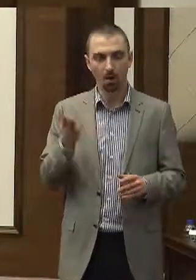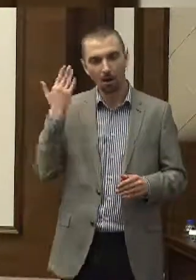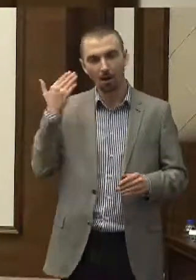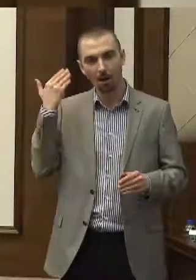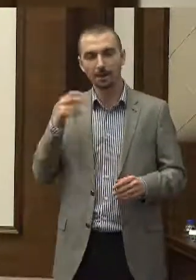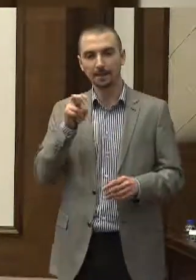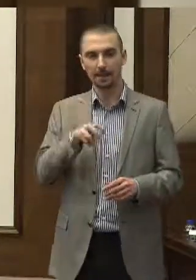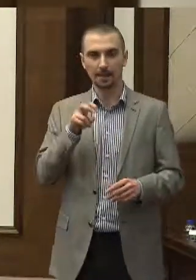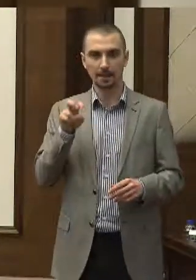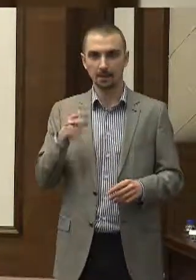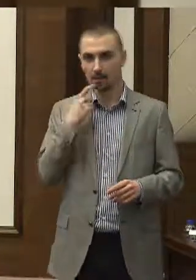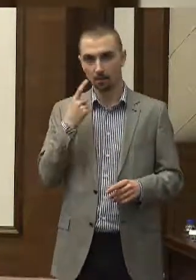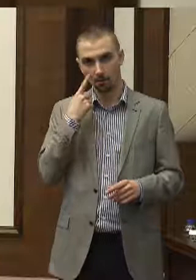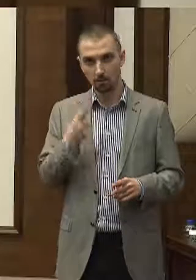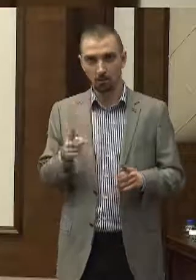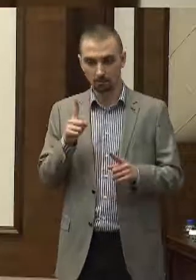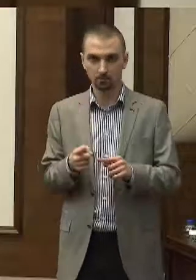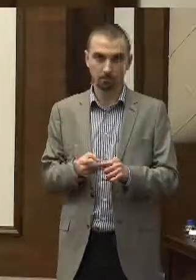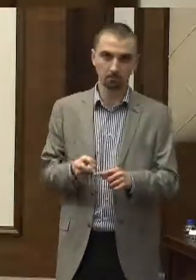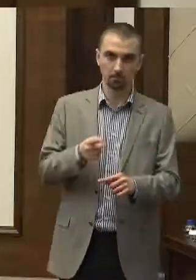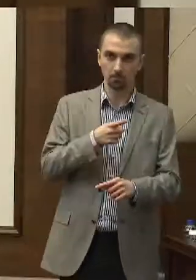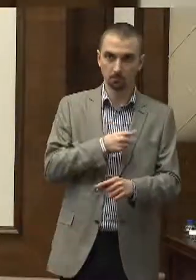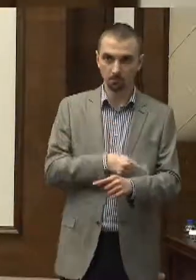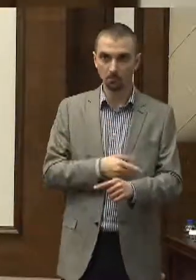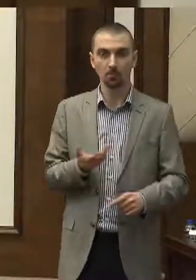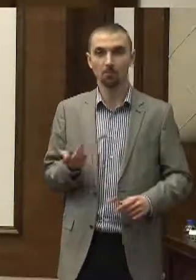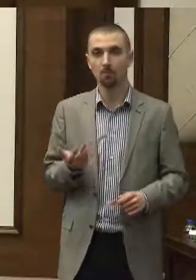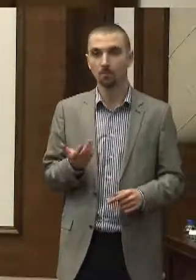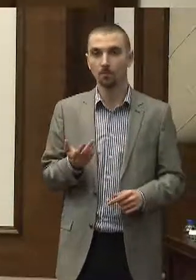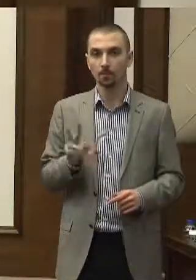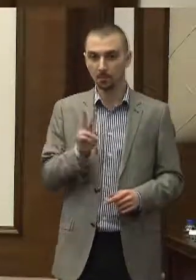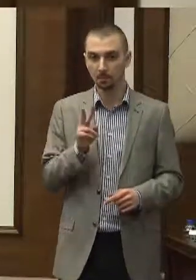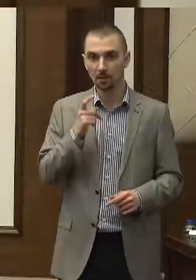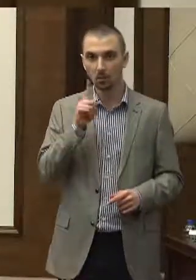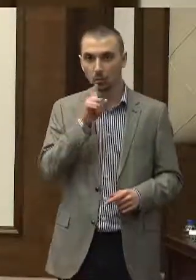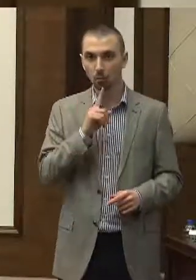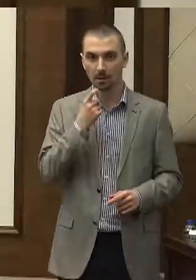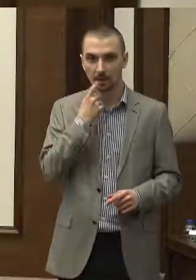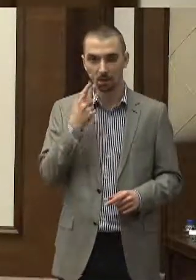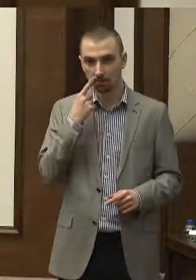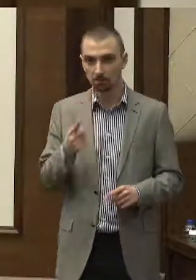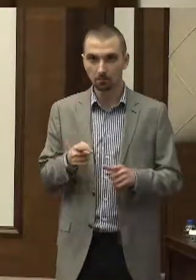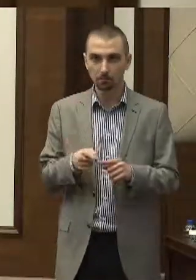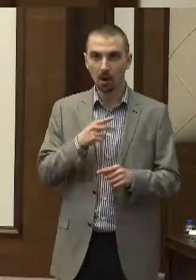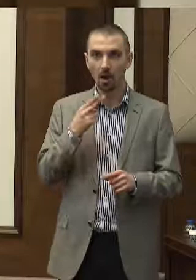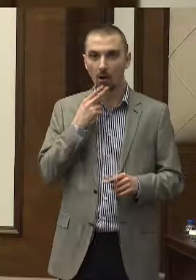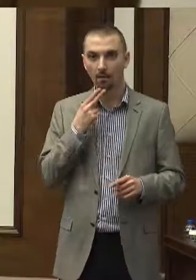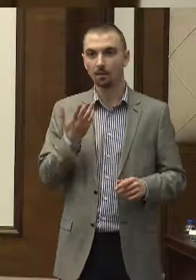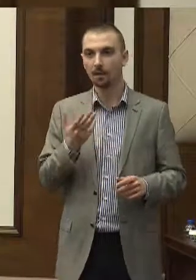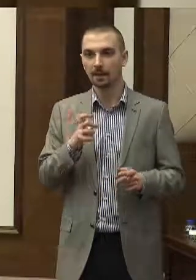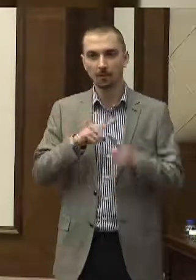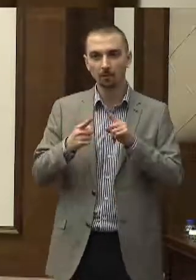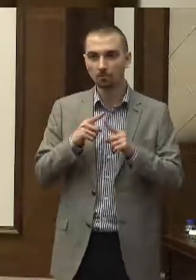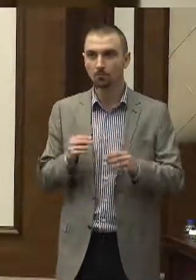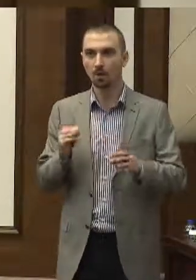yıl önce seçme ve seçilme hakkı tanınsa da, ne yazık ki 20. yüzyıl boyunca kadınlar siyaset içinde hak ettikleri